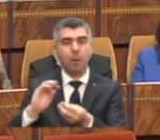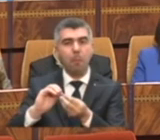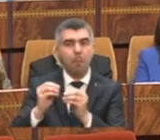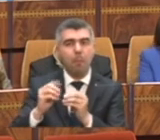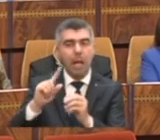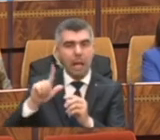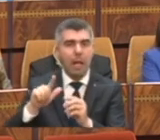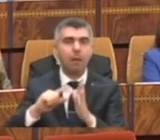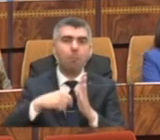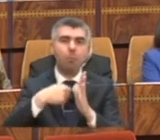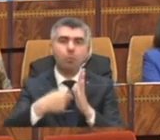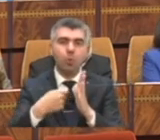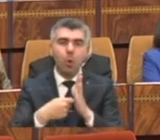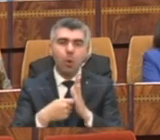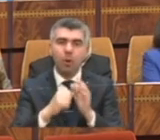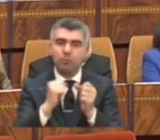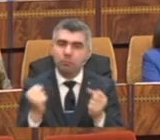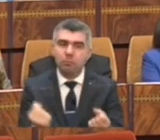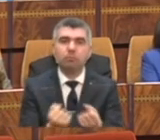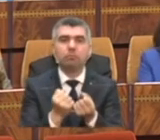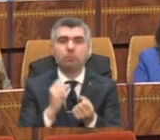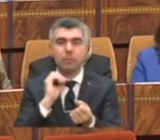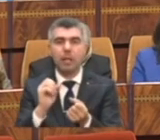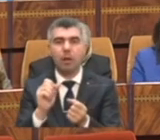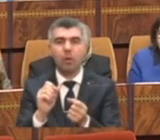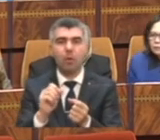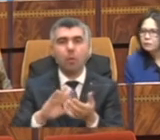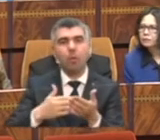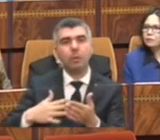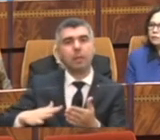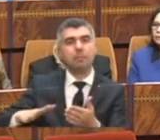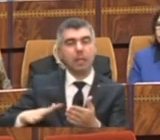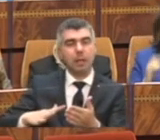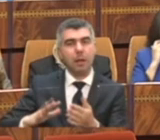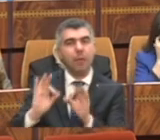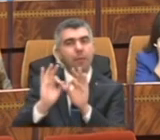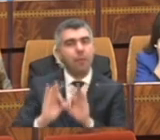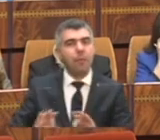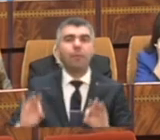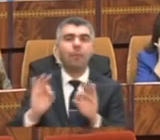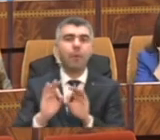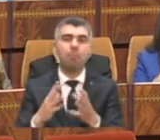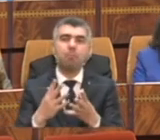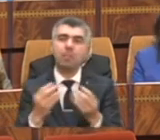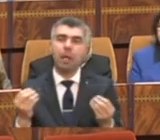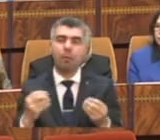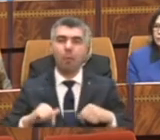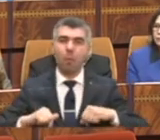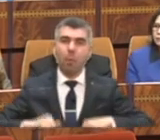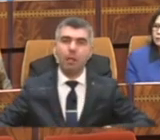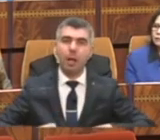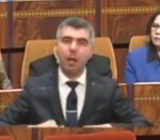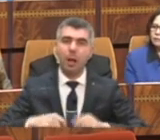تنهض بالمدينة، ولكن للأسف مجموعة من يعني الوزارات لم يعني ما التزمتش يعني